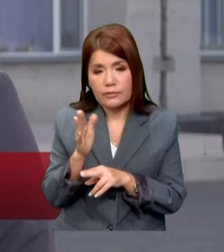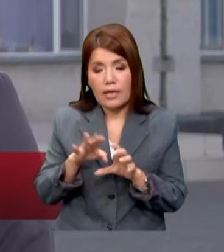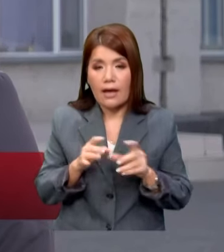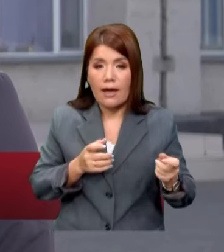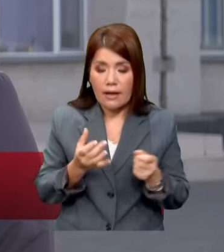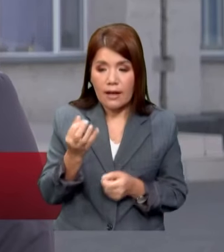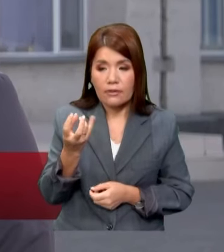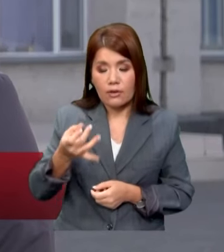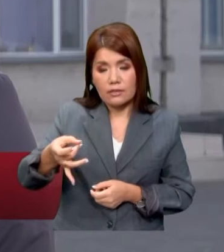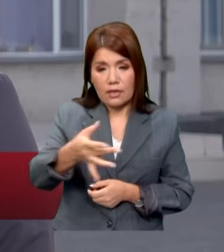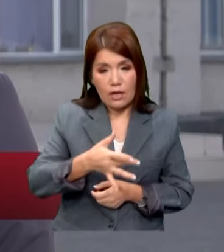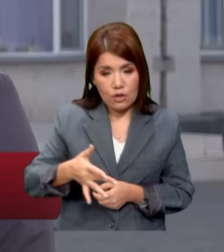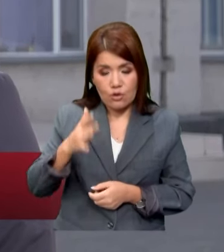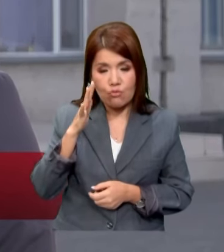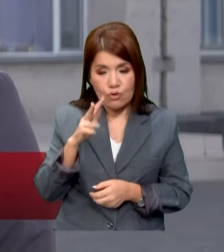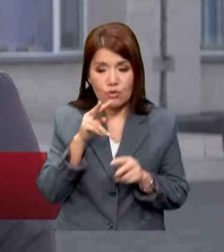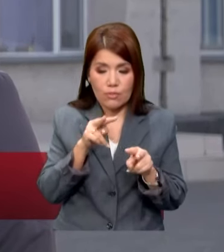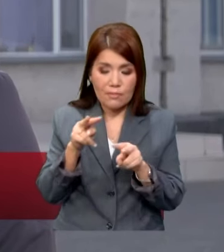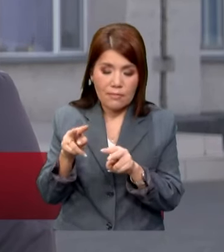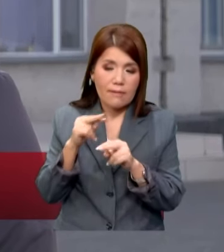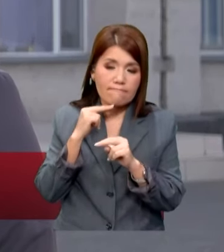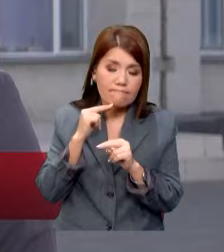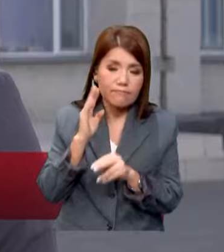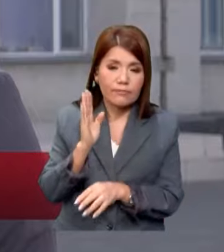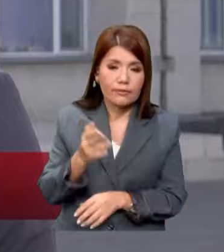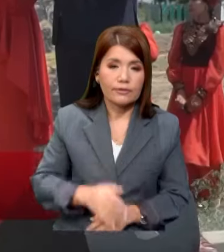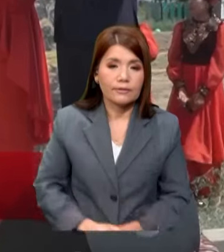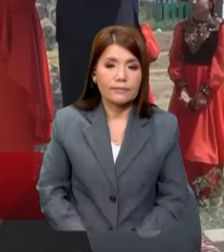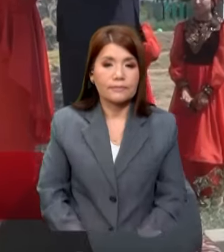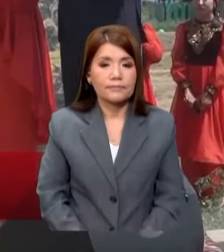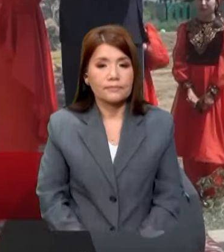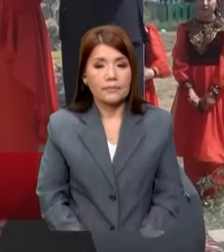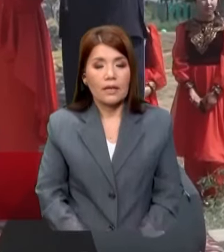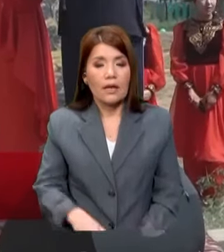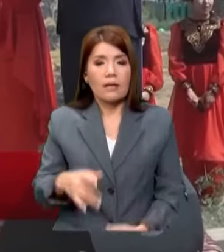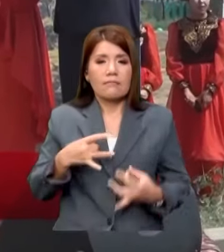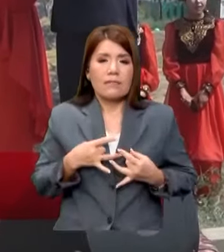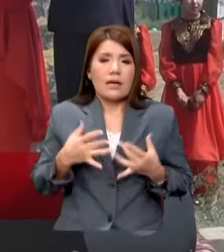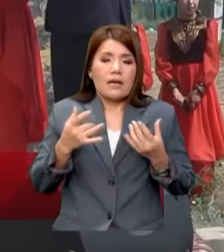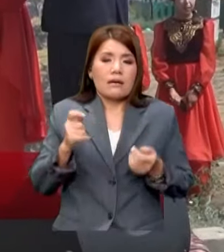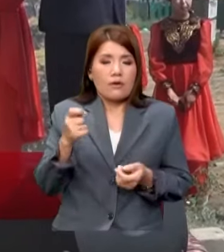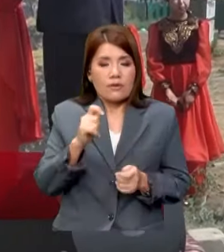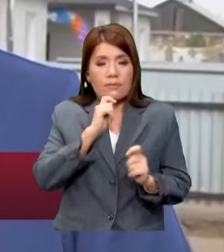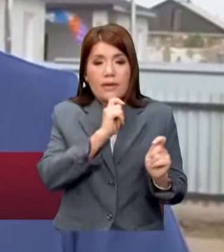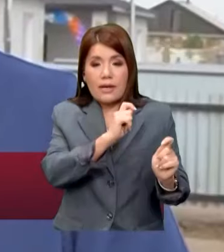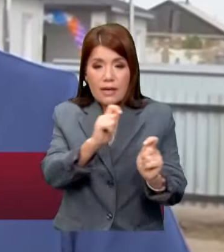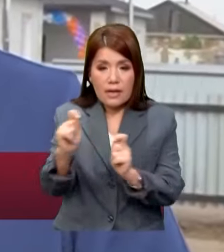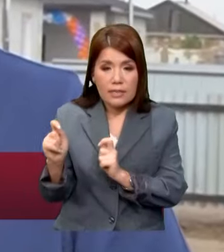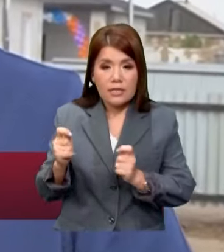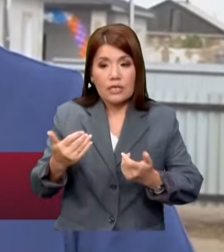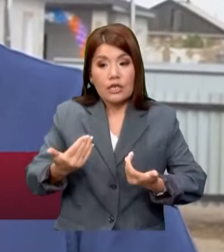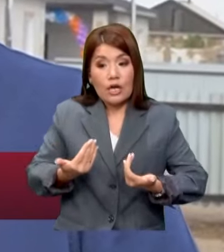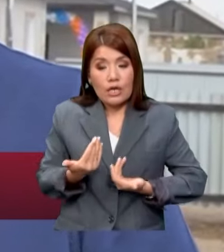Акимат Актугайского района будет держать на постоянном контроле данный вопрос. На торжественном вручении ключей застройщик пообещал